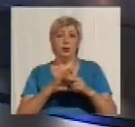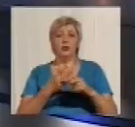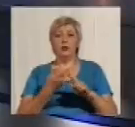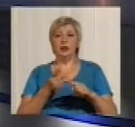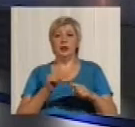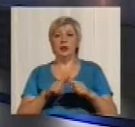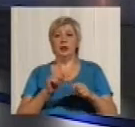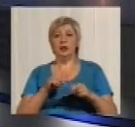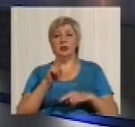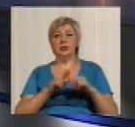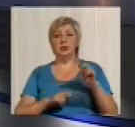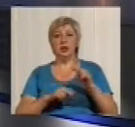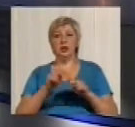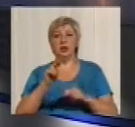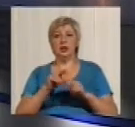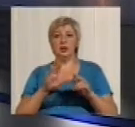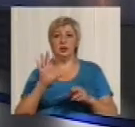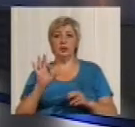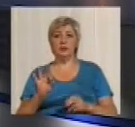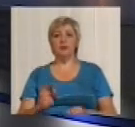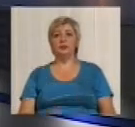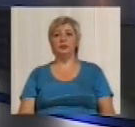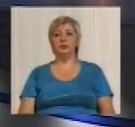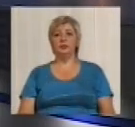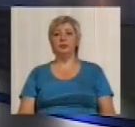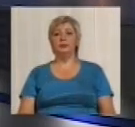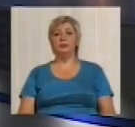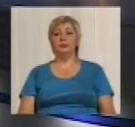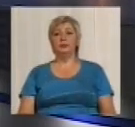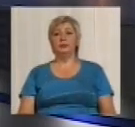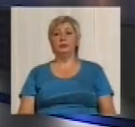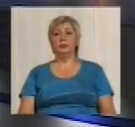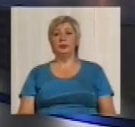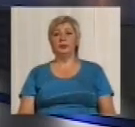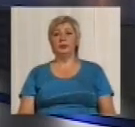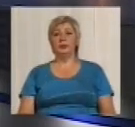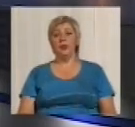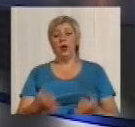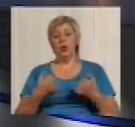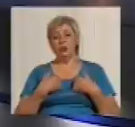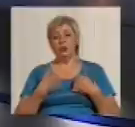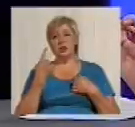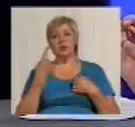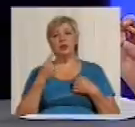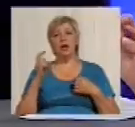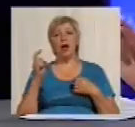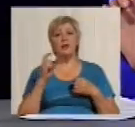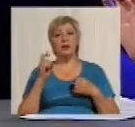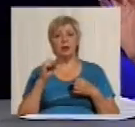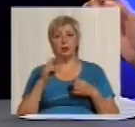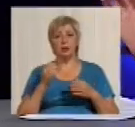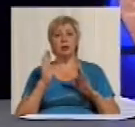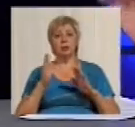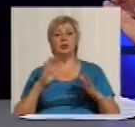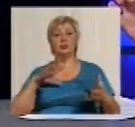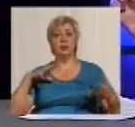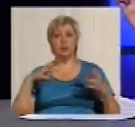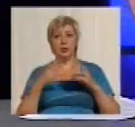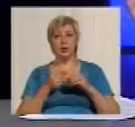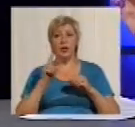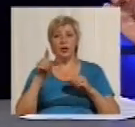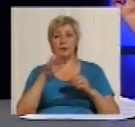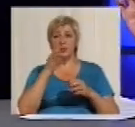строительство. Скоординувати зусилля в певне русло. Так. Пані Олександро, у нас хвилинка, будемо підсумовувати. Скажіть, ви казали, що